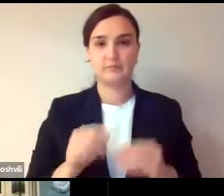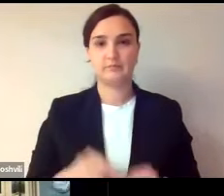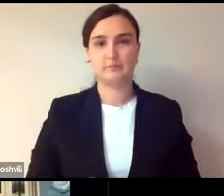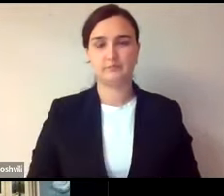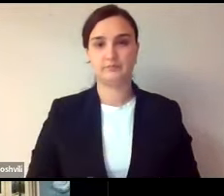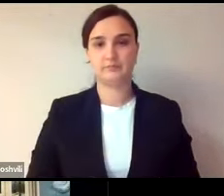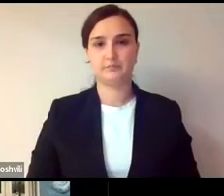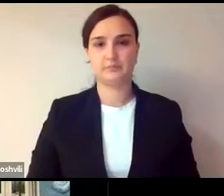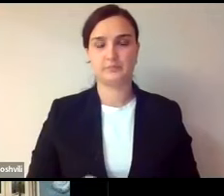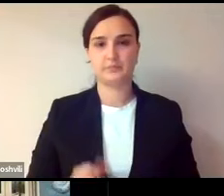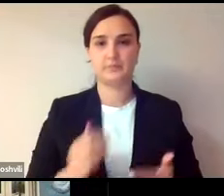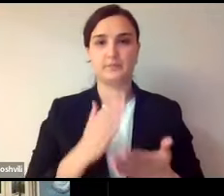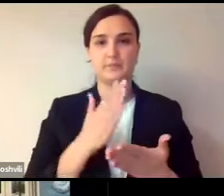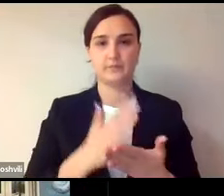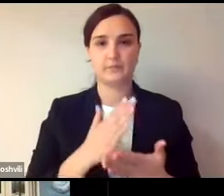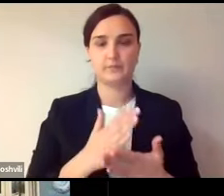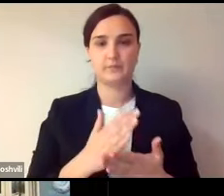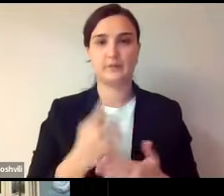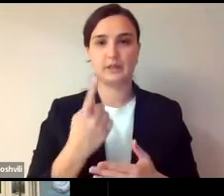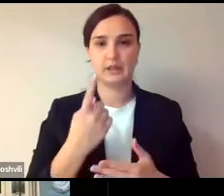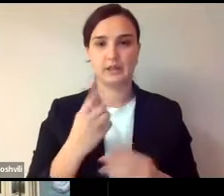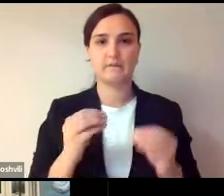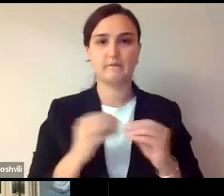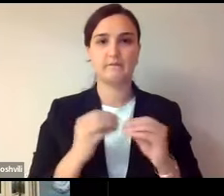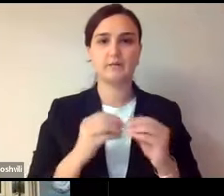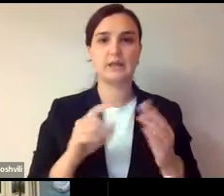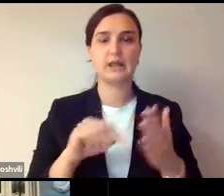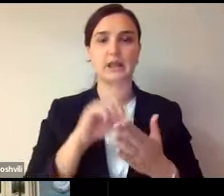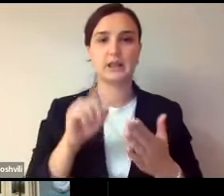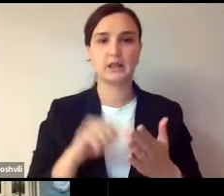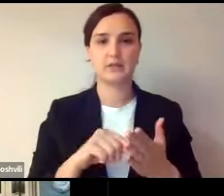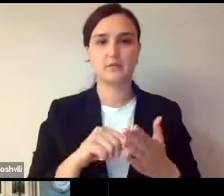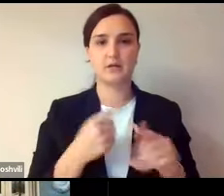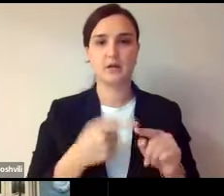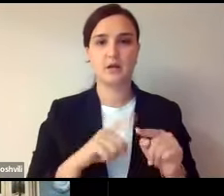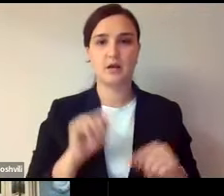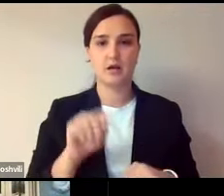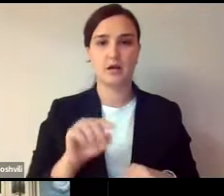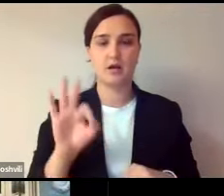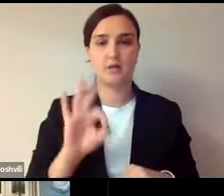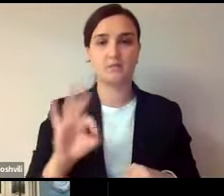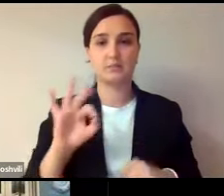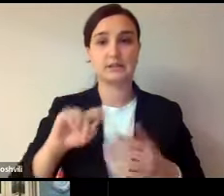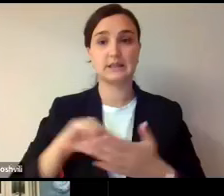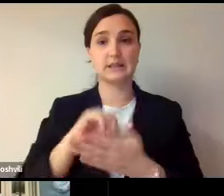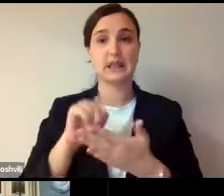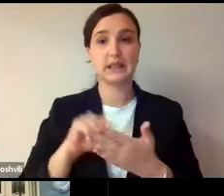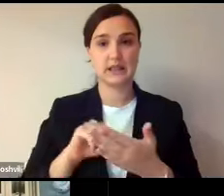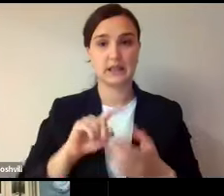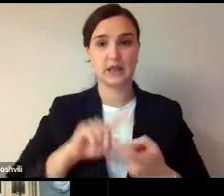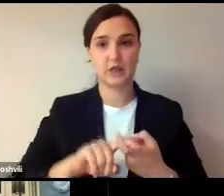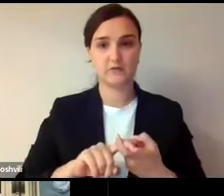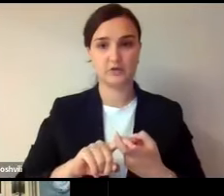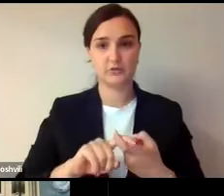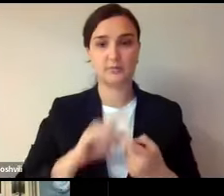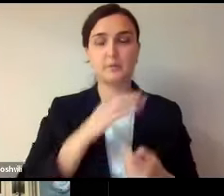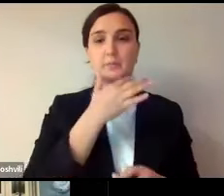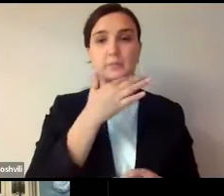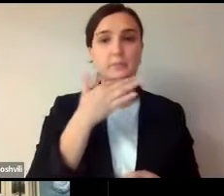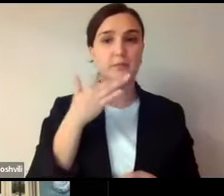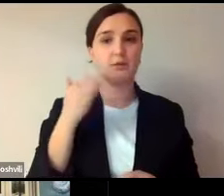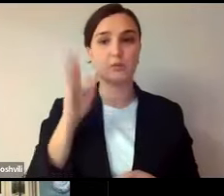არის ერთი უცვლელი კითხვა ამ საკითხთან დაკავშირებით. ძალიან ბევრი